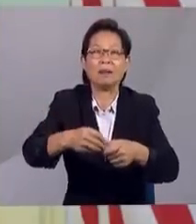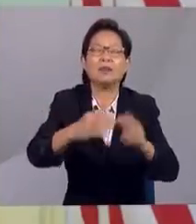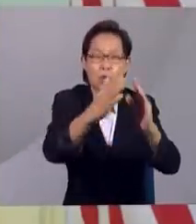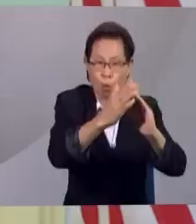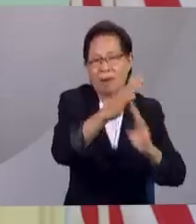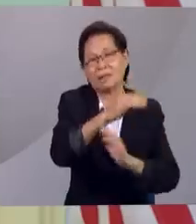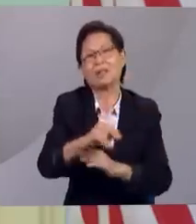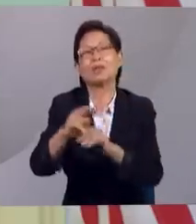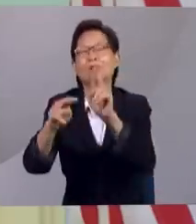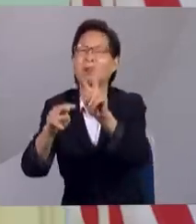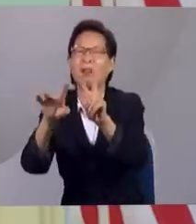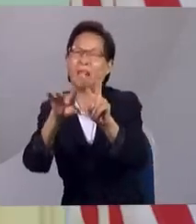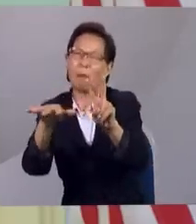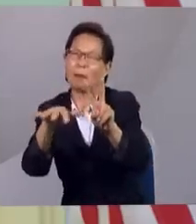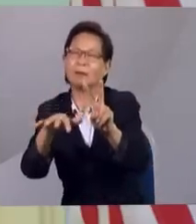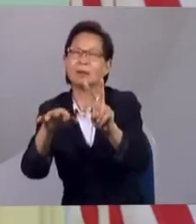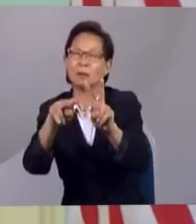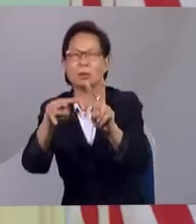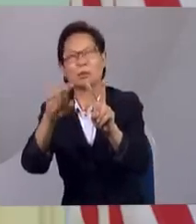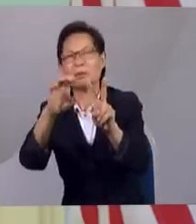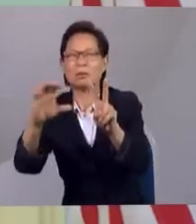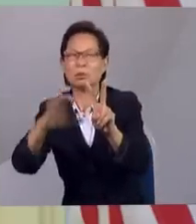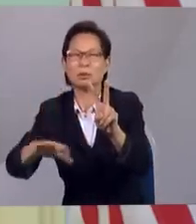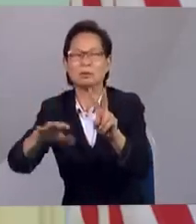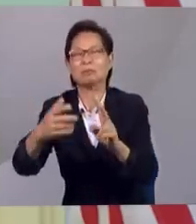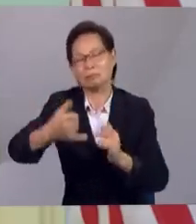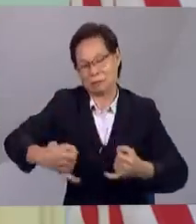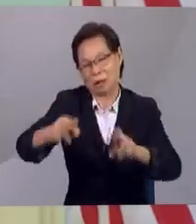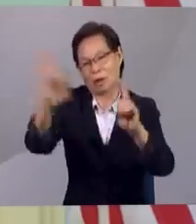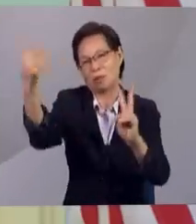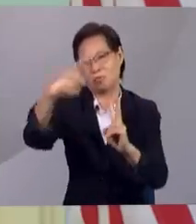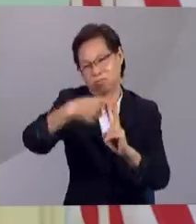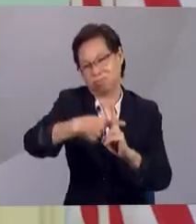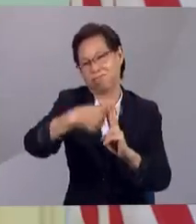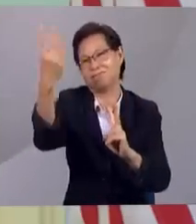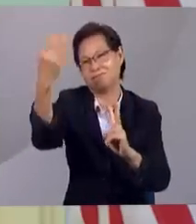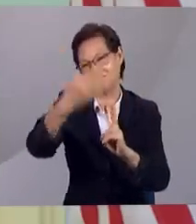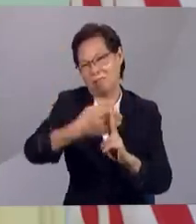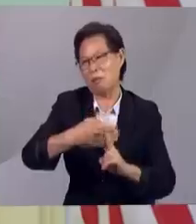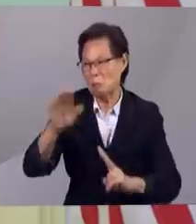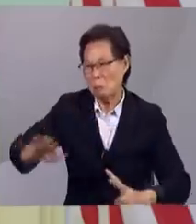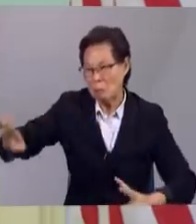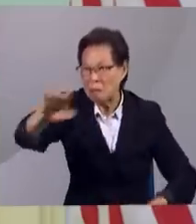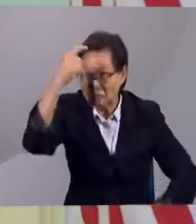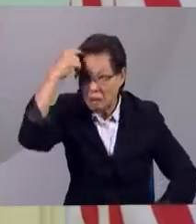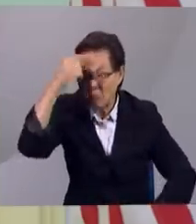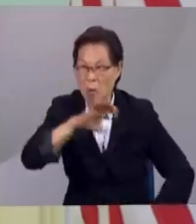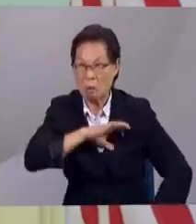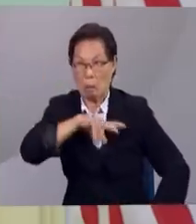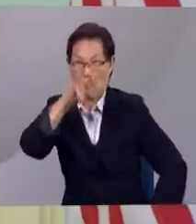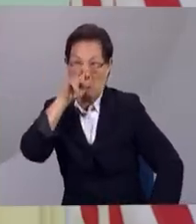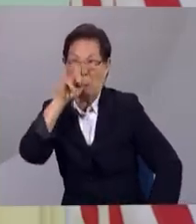raya. Saya tahu mungkin ramai yang menganggap keras sangat tindakan polis